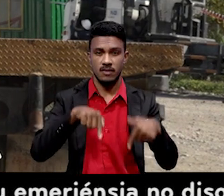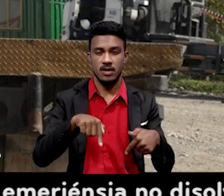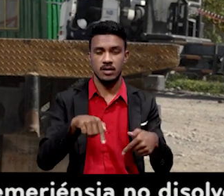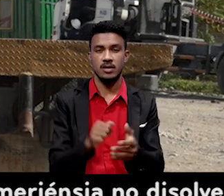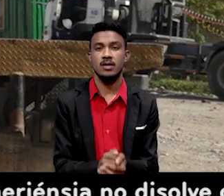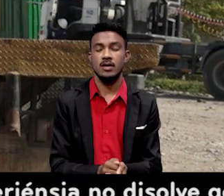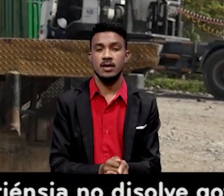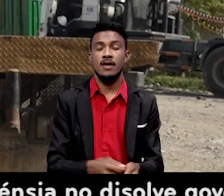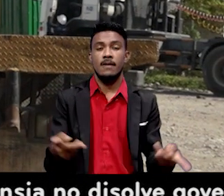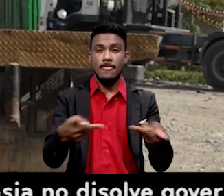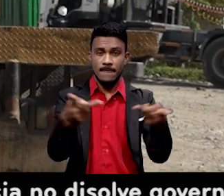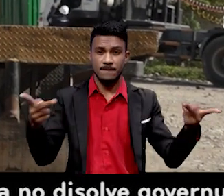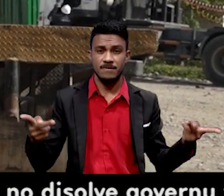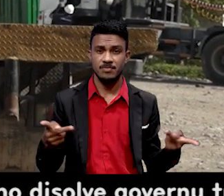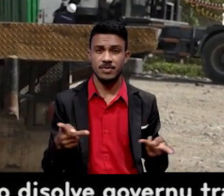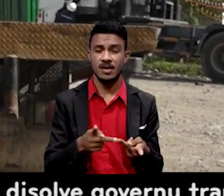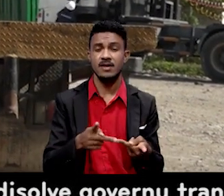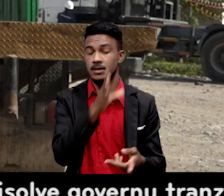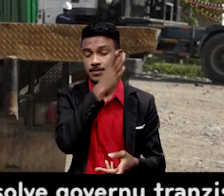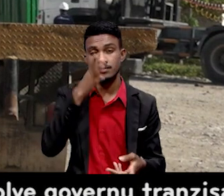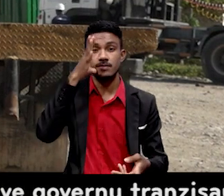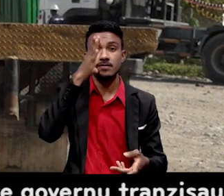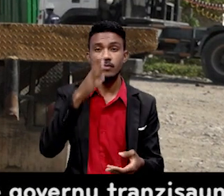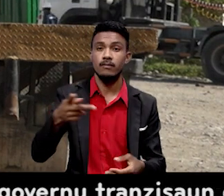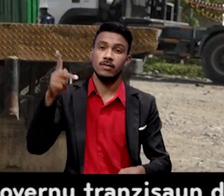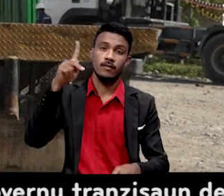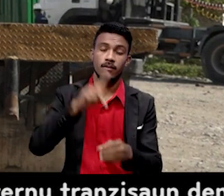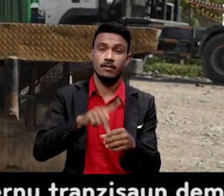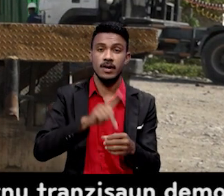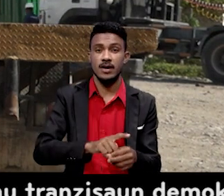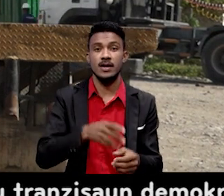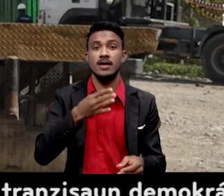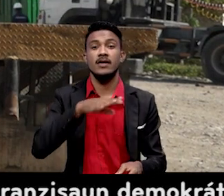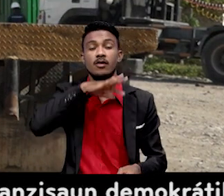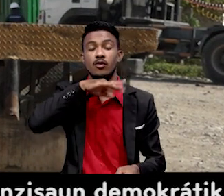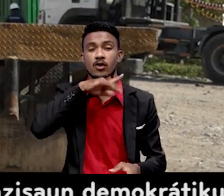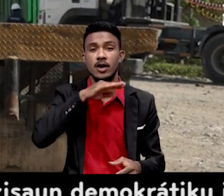komesa tahunura ko be kahur mina, komesa nakono dadakona.